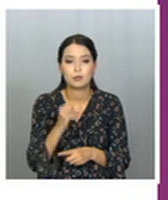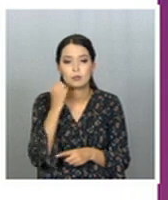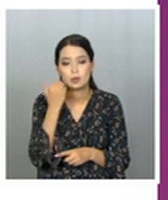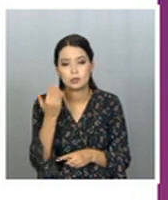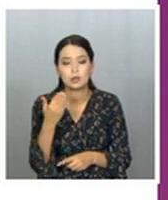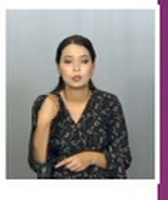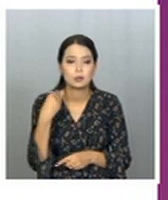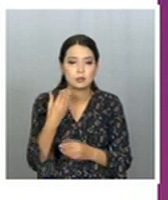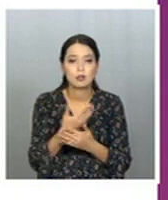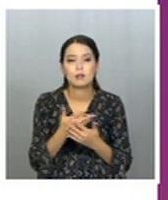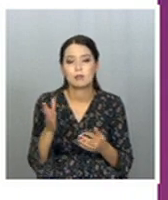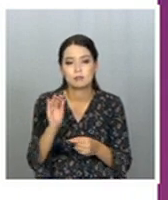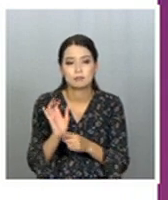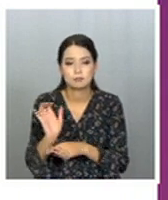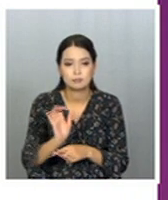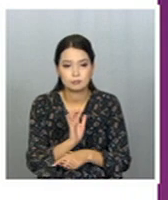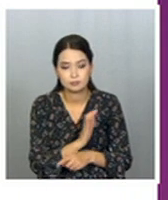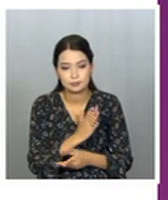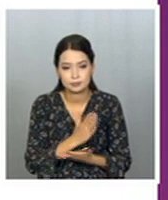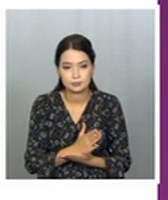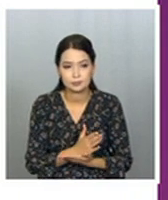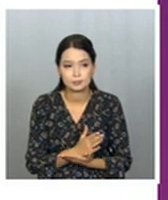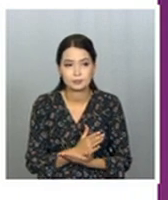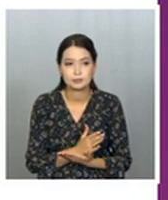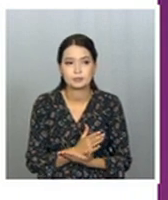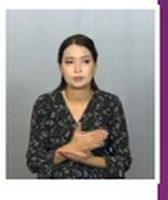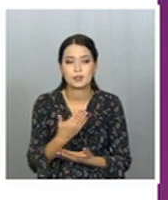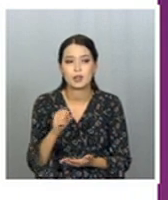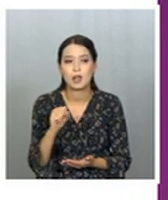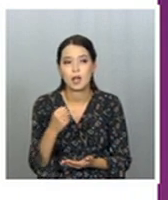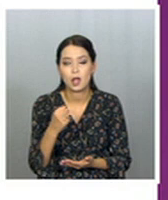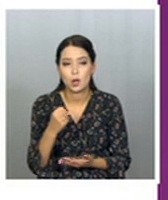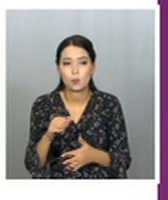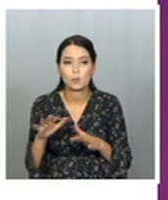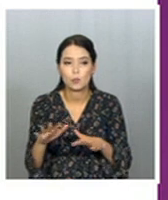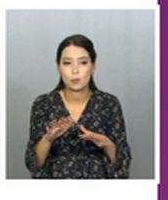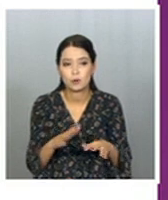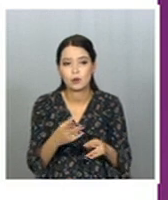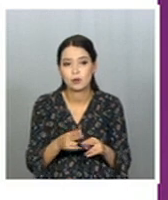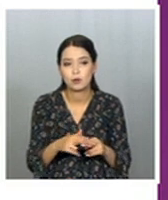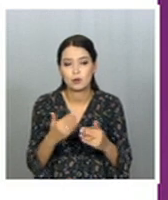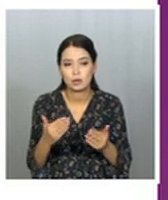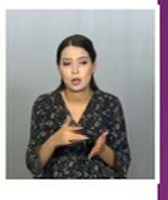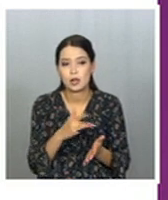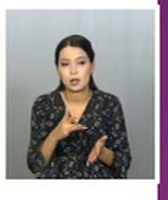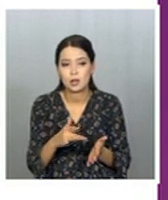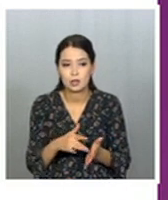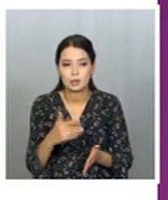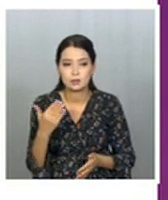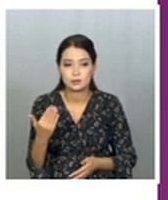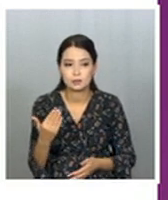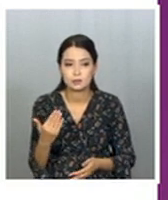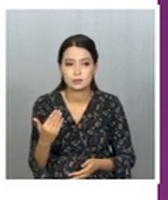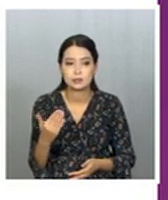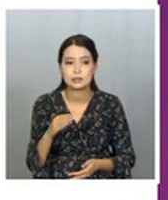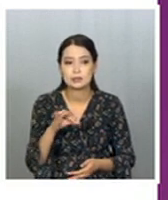және Балқаш қалаларында рафинатталады. Бір тонна алюминий балқыту үшін 15 мың киловатт-сағат, ал